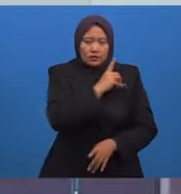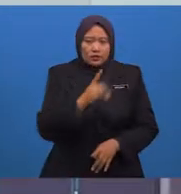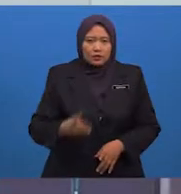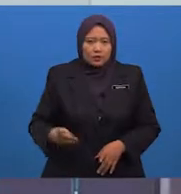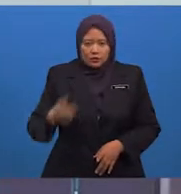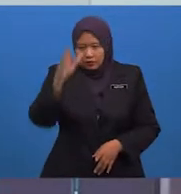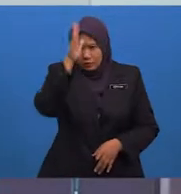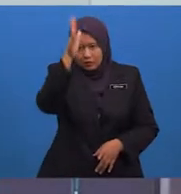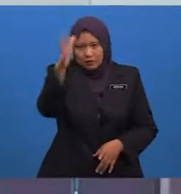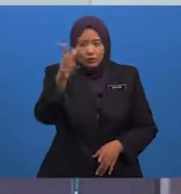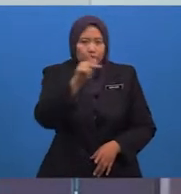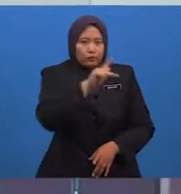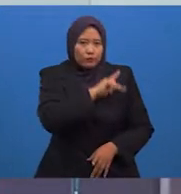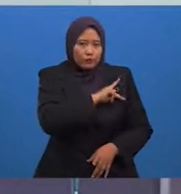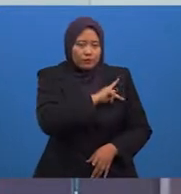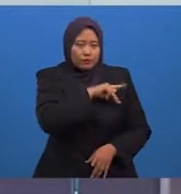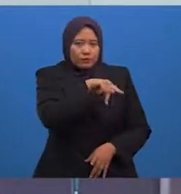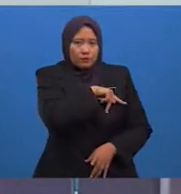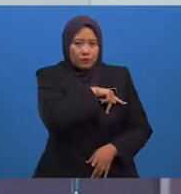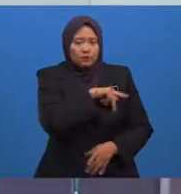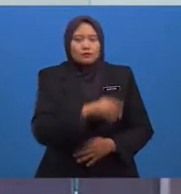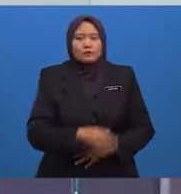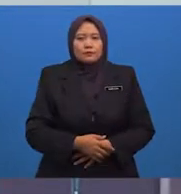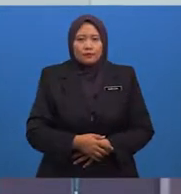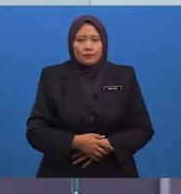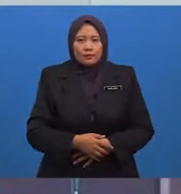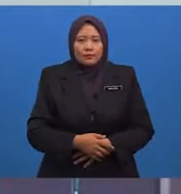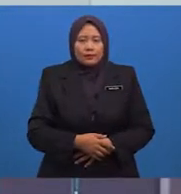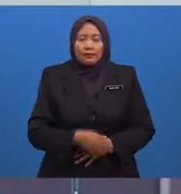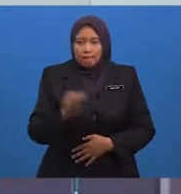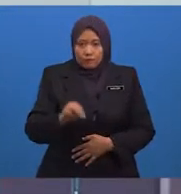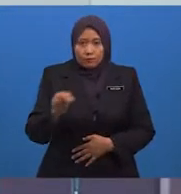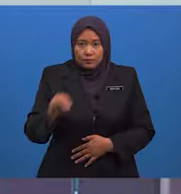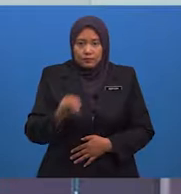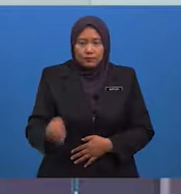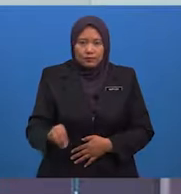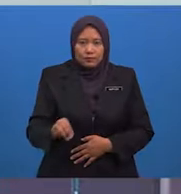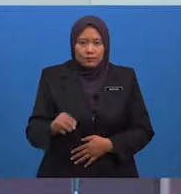Adakah murid-murid dapat memahami persoalan dalam drama ini?